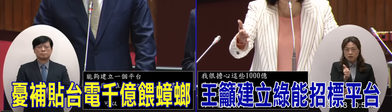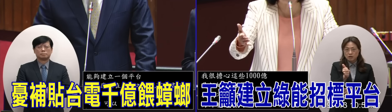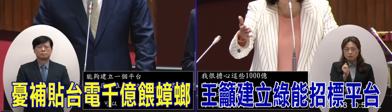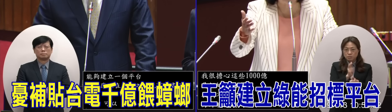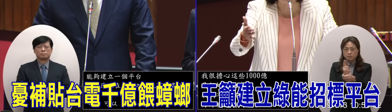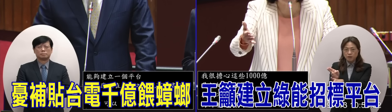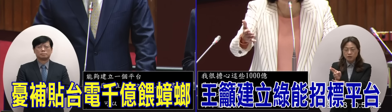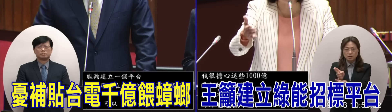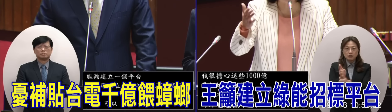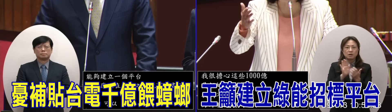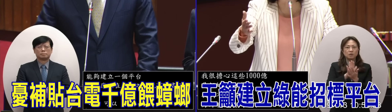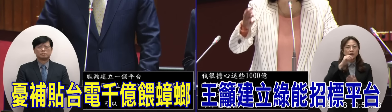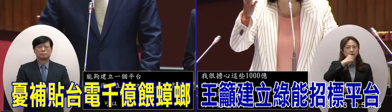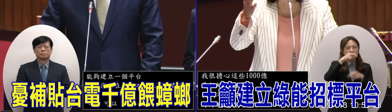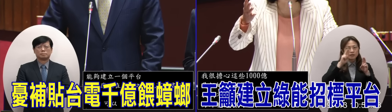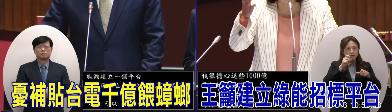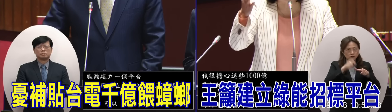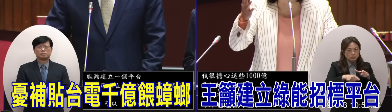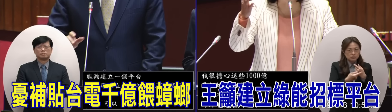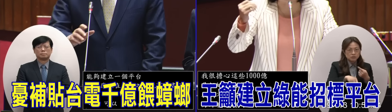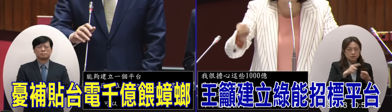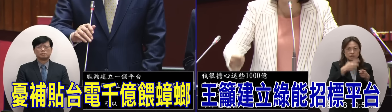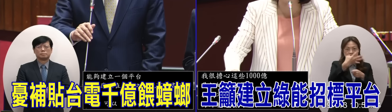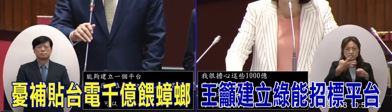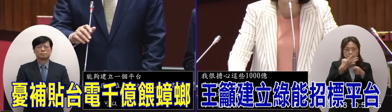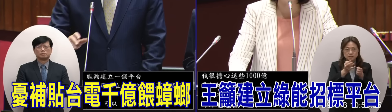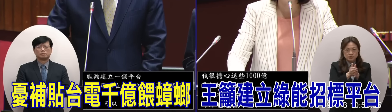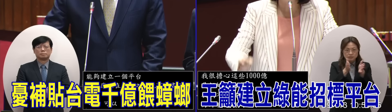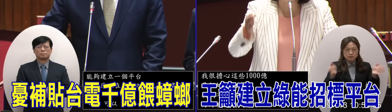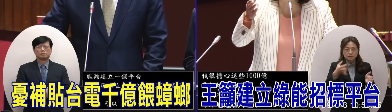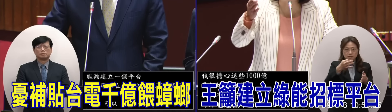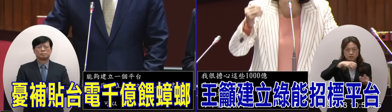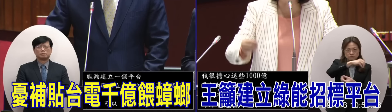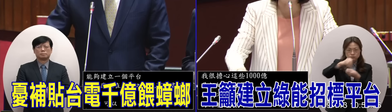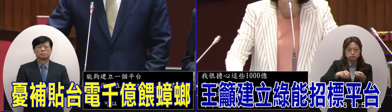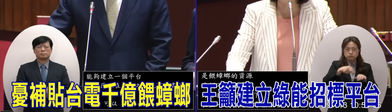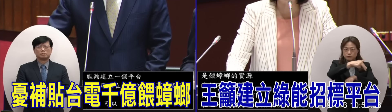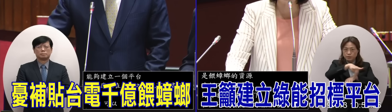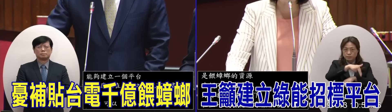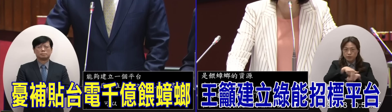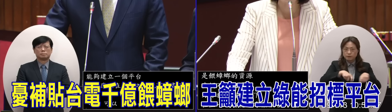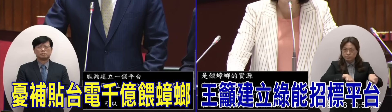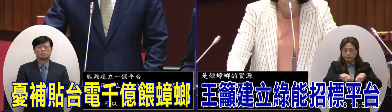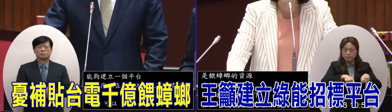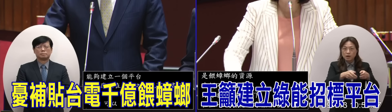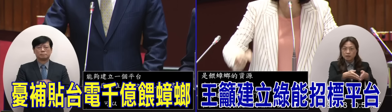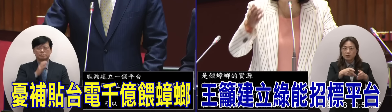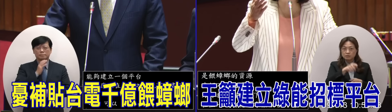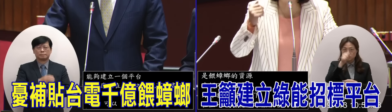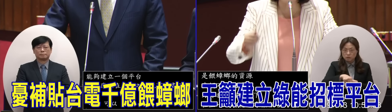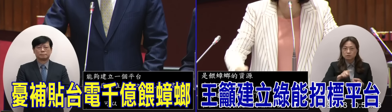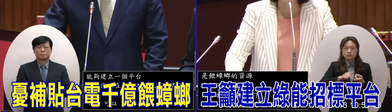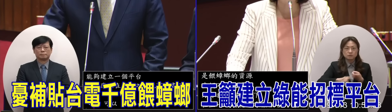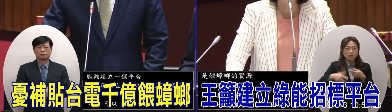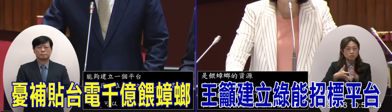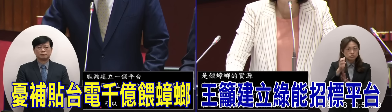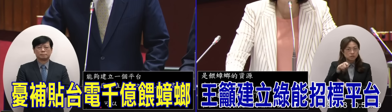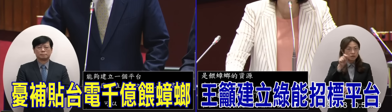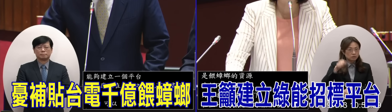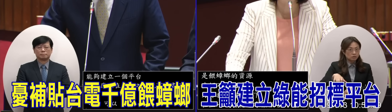对于未来台电应该做出4年的财务规划，院长有同意对不对？ 是的。 部长有没有同